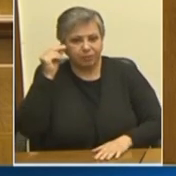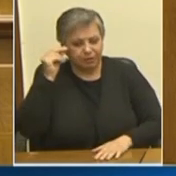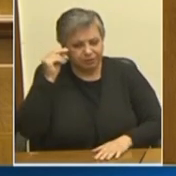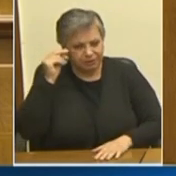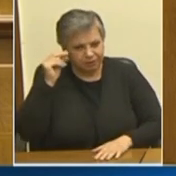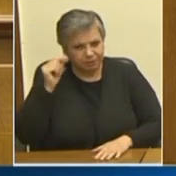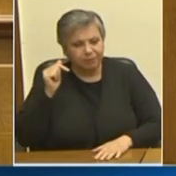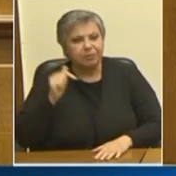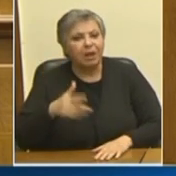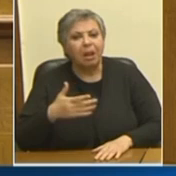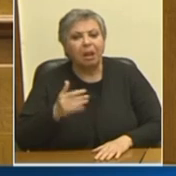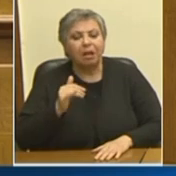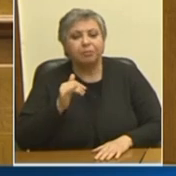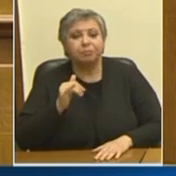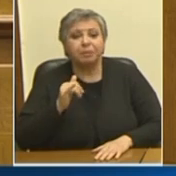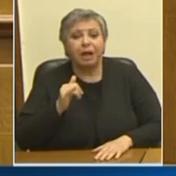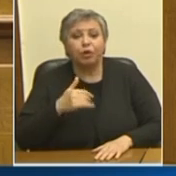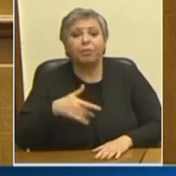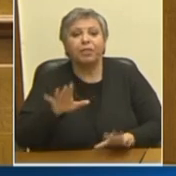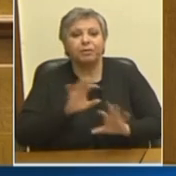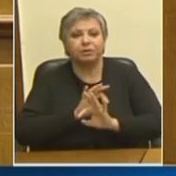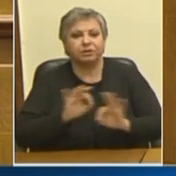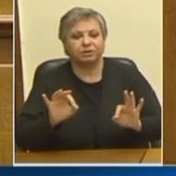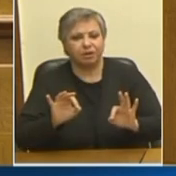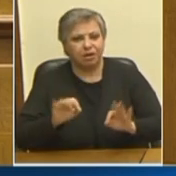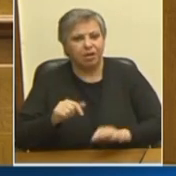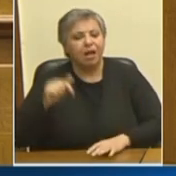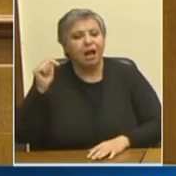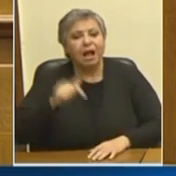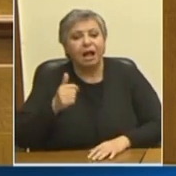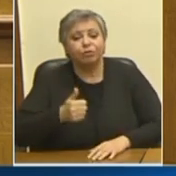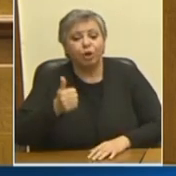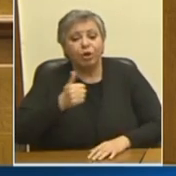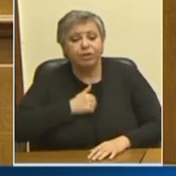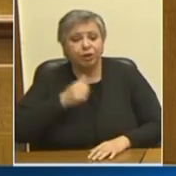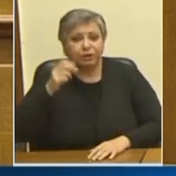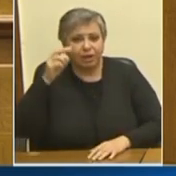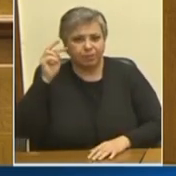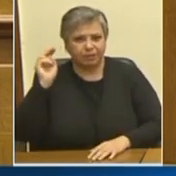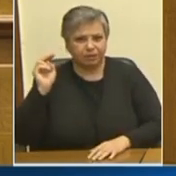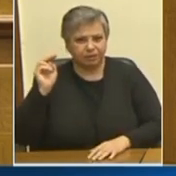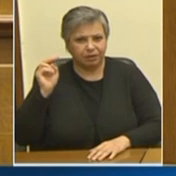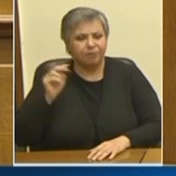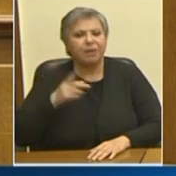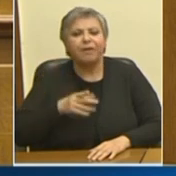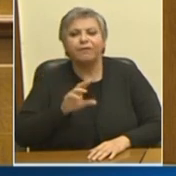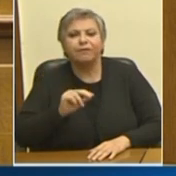πανεπιστήμια, γιατί θα γίνει ό,τι με την ΕΡΤ. Όταν ξεκίνησαν τα ιδιωτικά